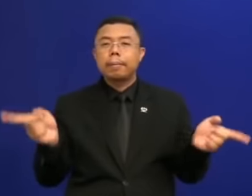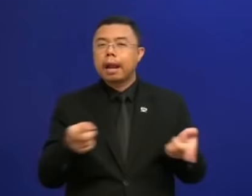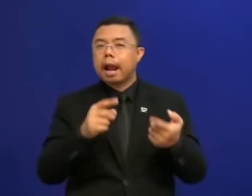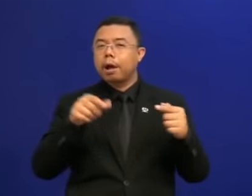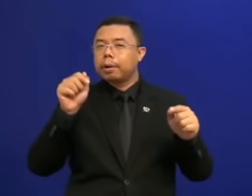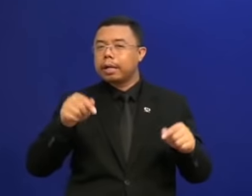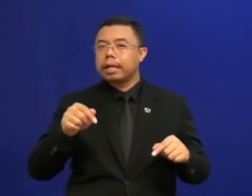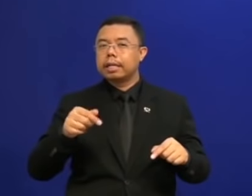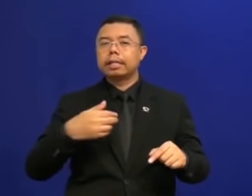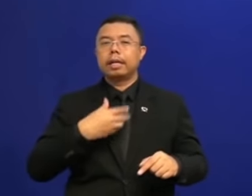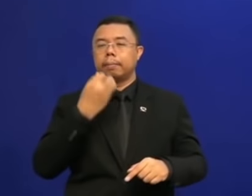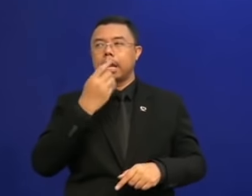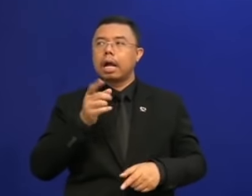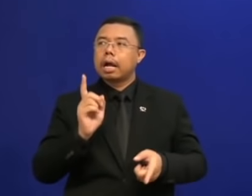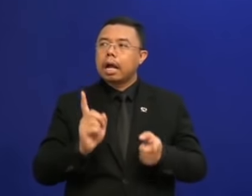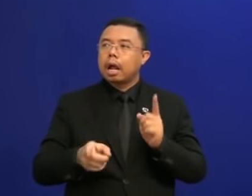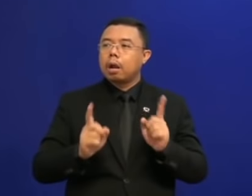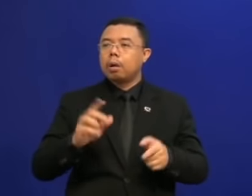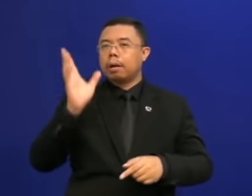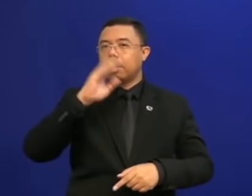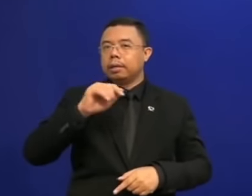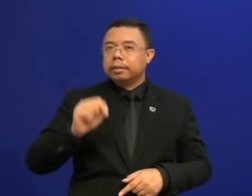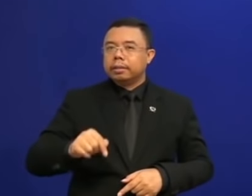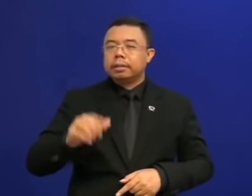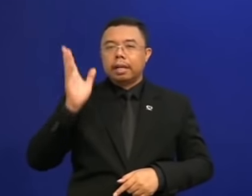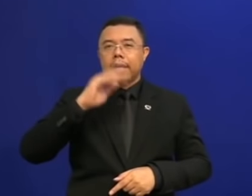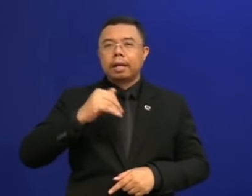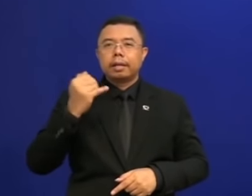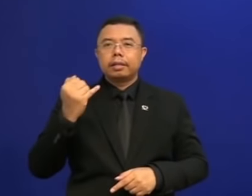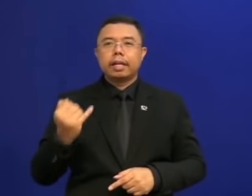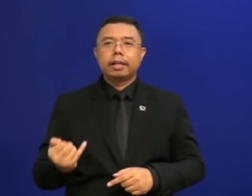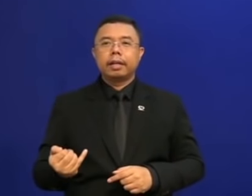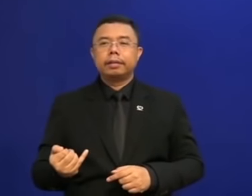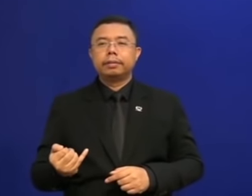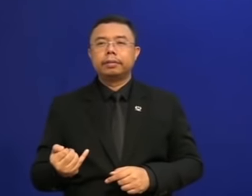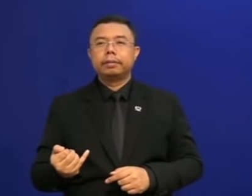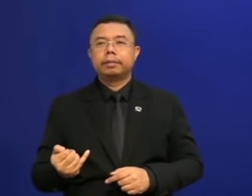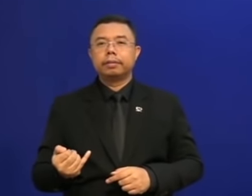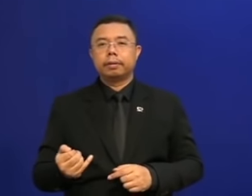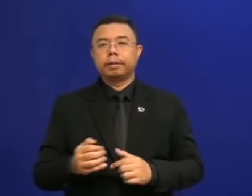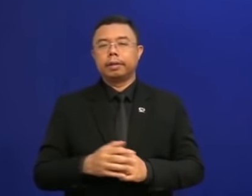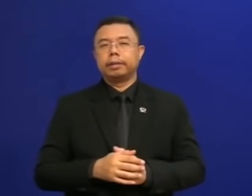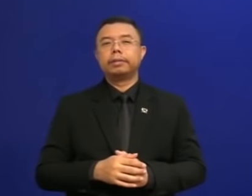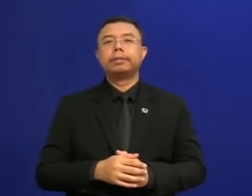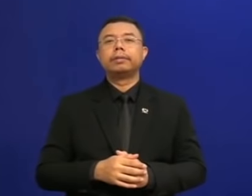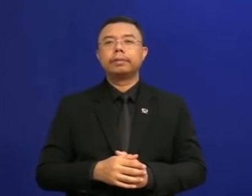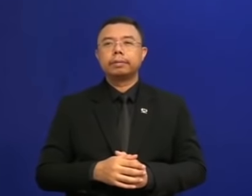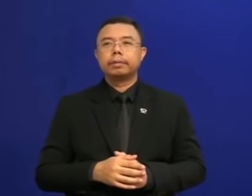kan, kalau hari ini hari terakhirku,